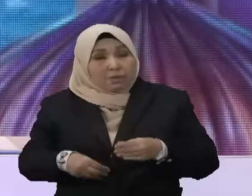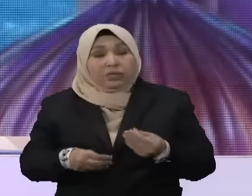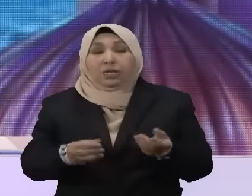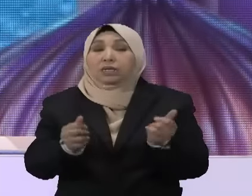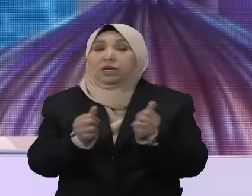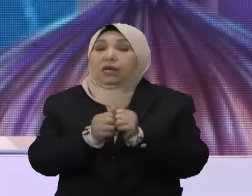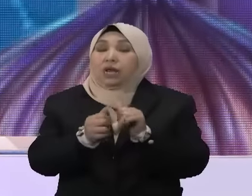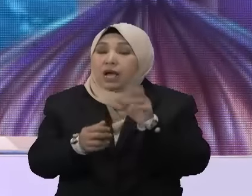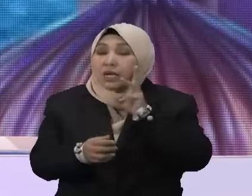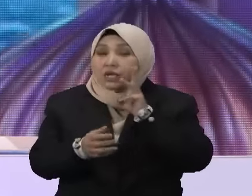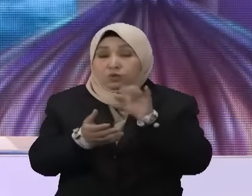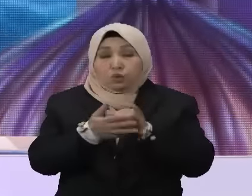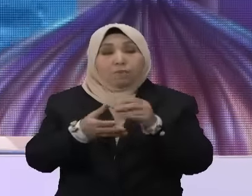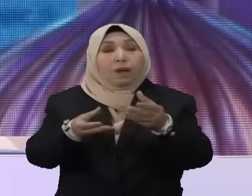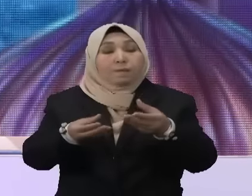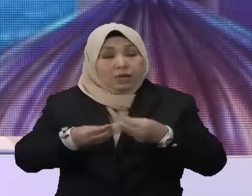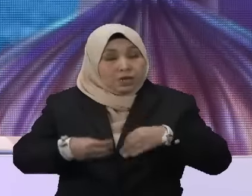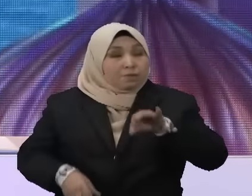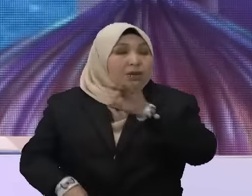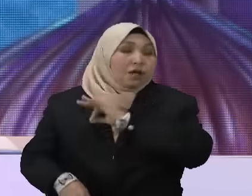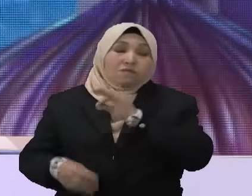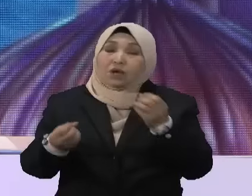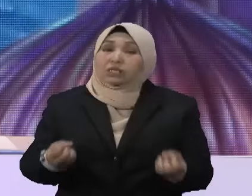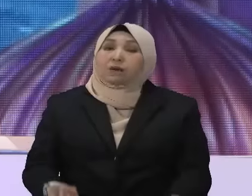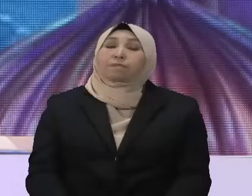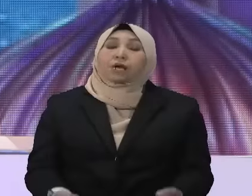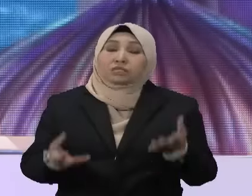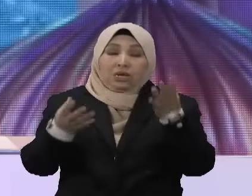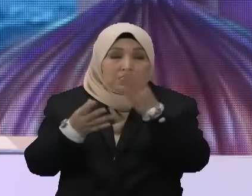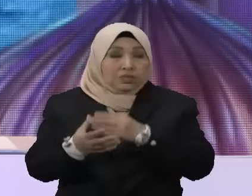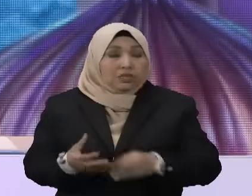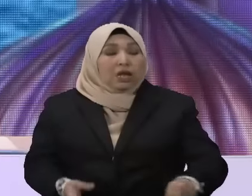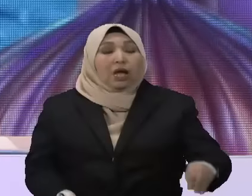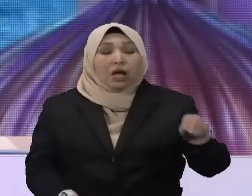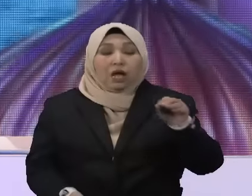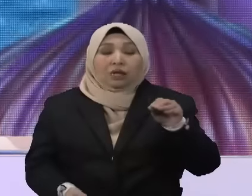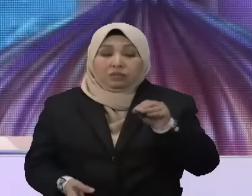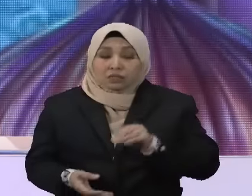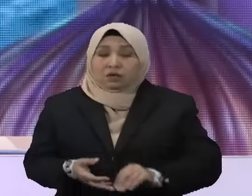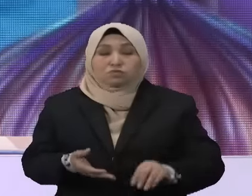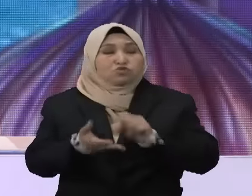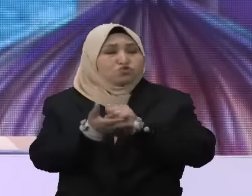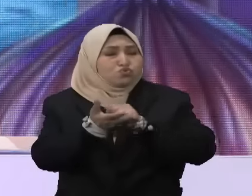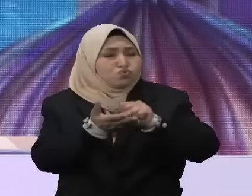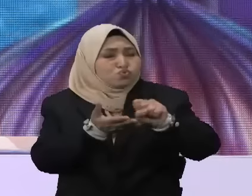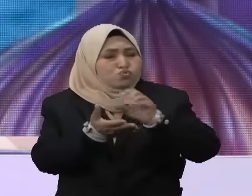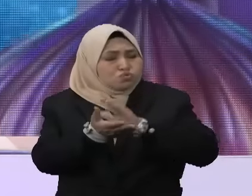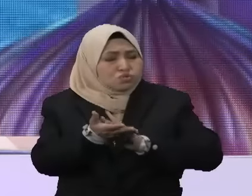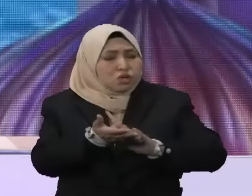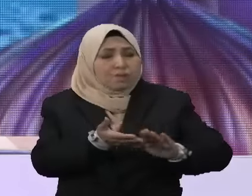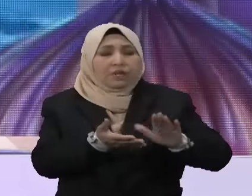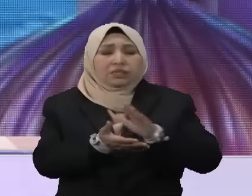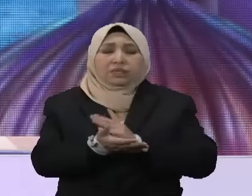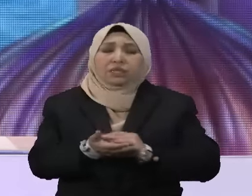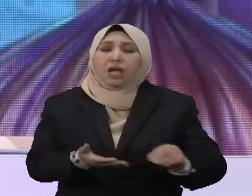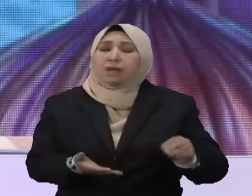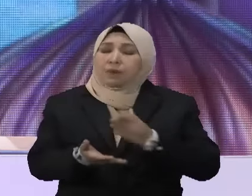air itu memberikan manfaat yang banyak. Dan juga waliyarbita ala qulubikum wa yusabbita bihil